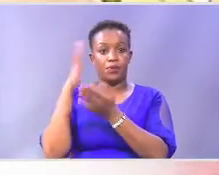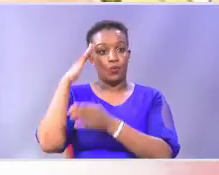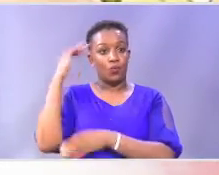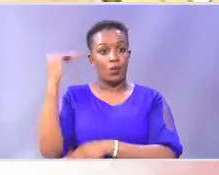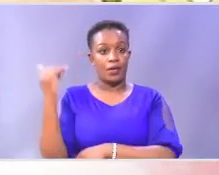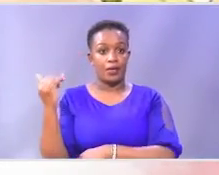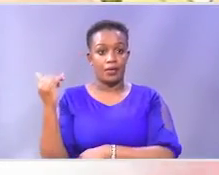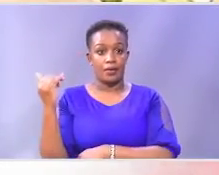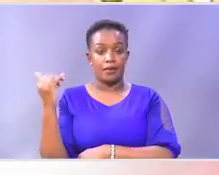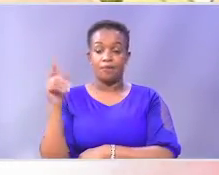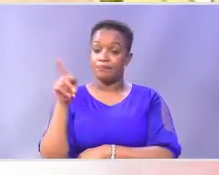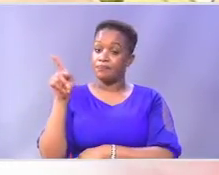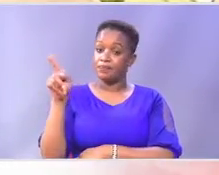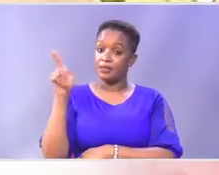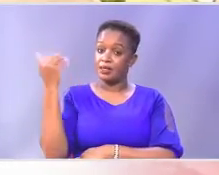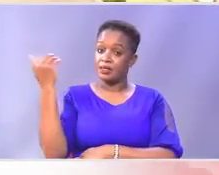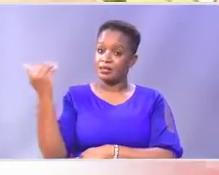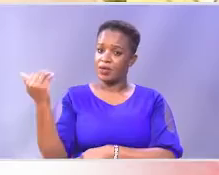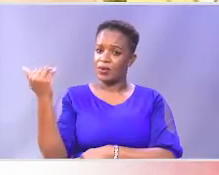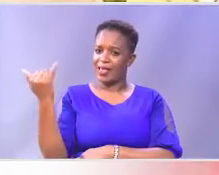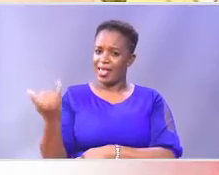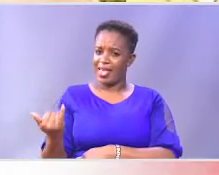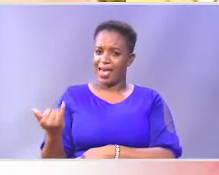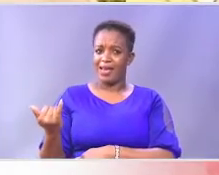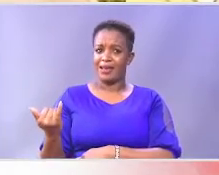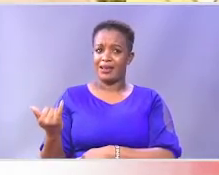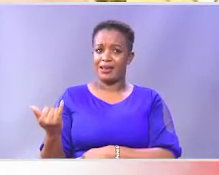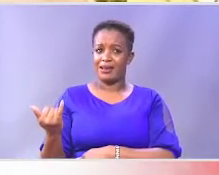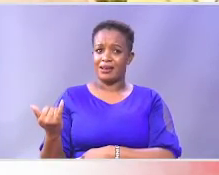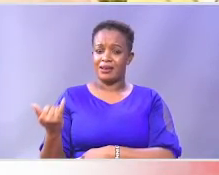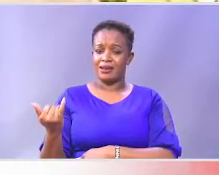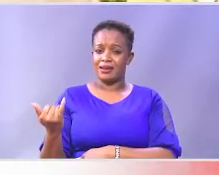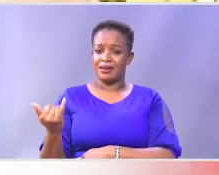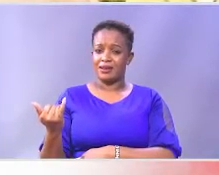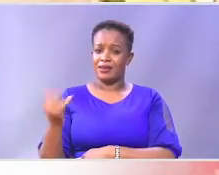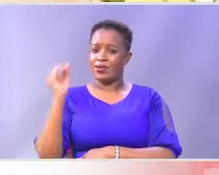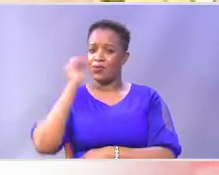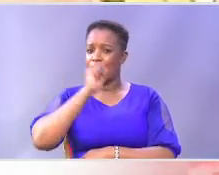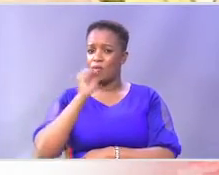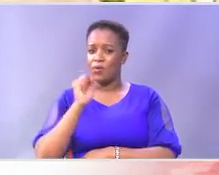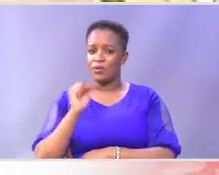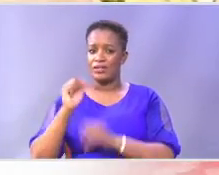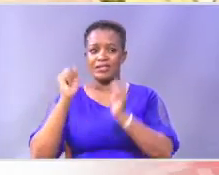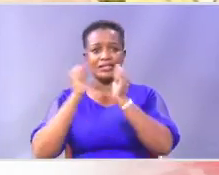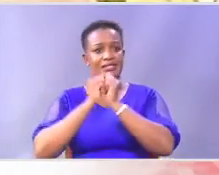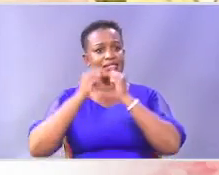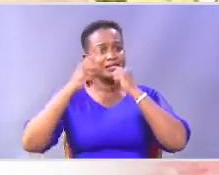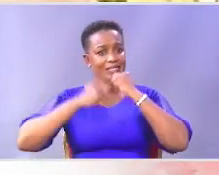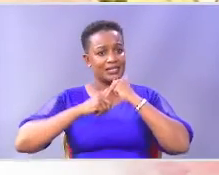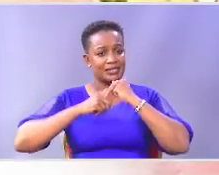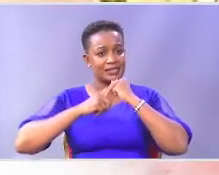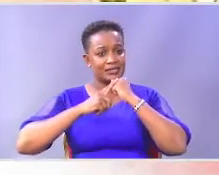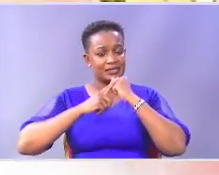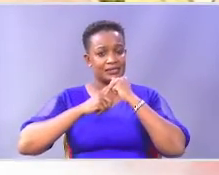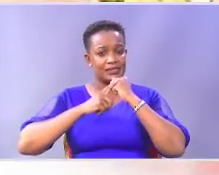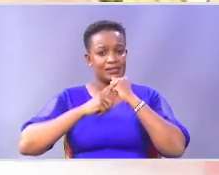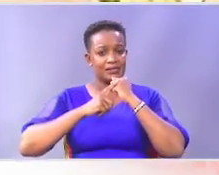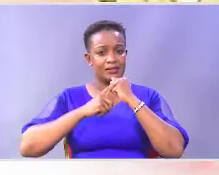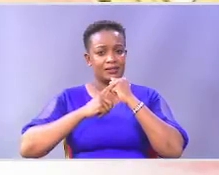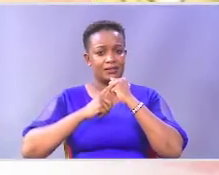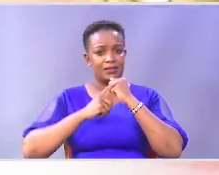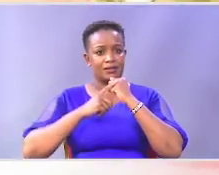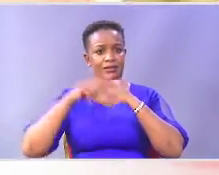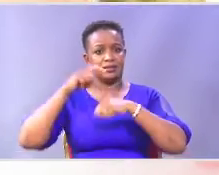sababu huyu ni mtoto mdogo sana mtoto wa Umri wa k na Sita akiwa